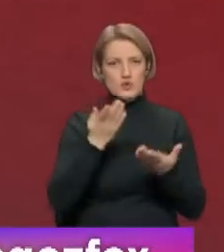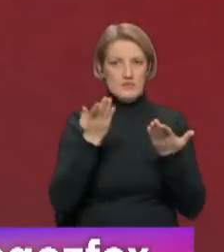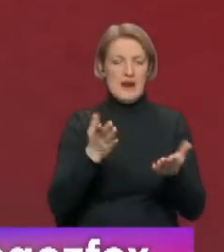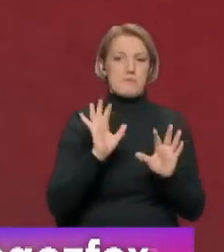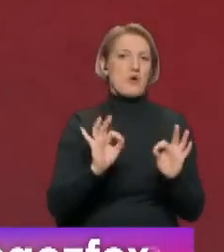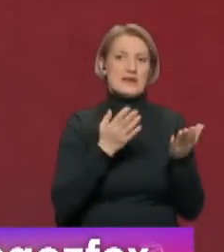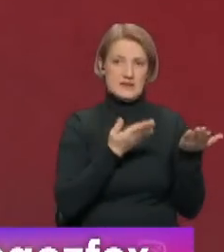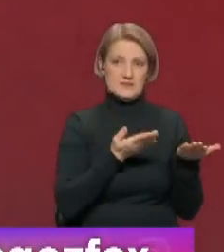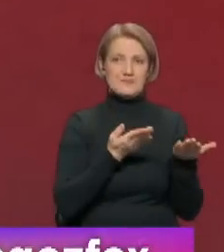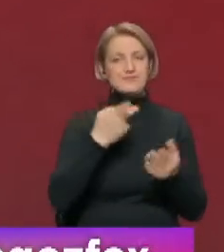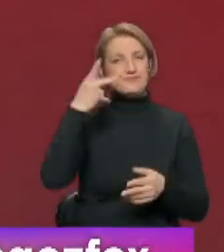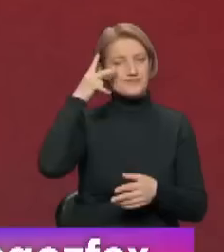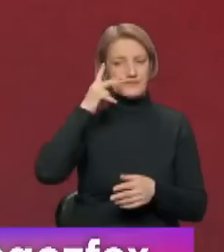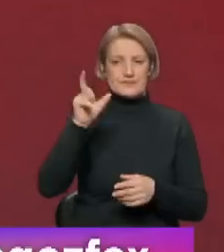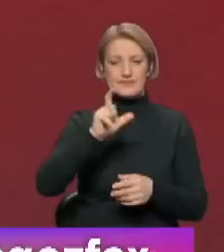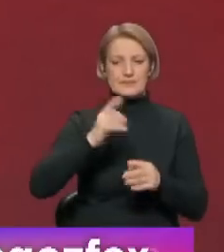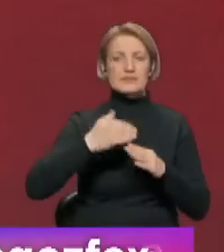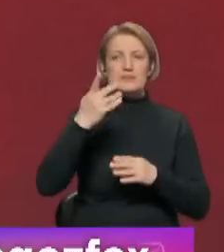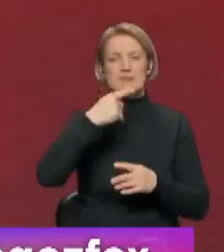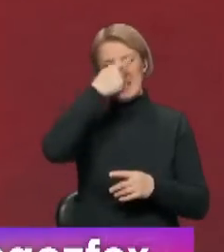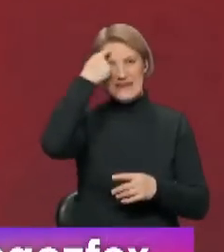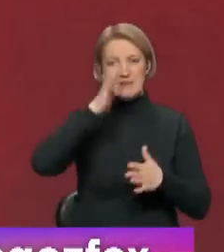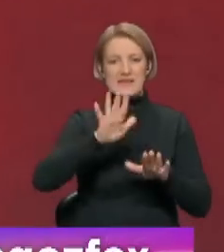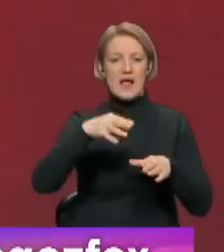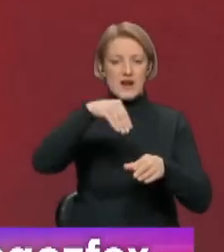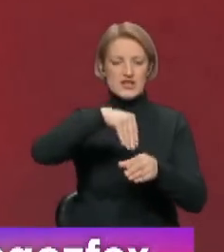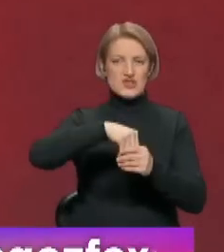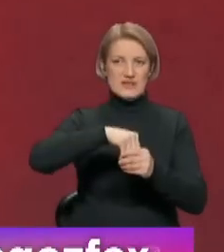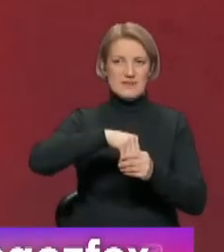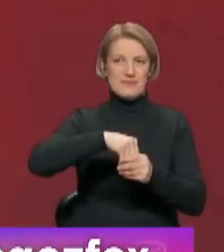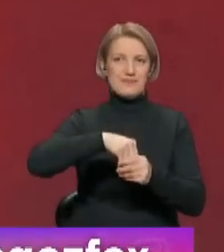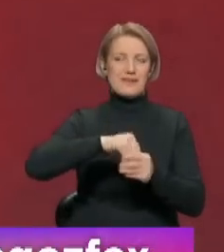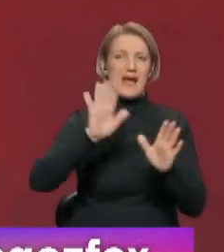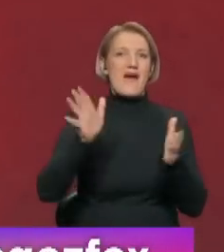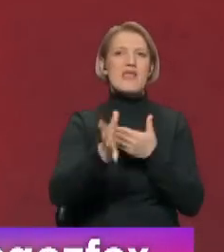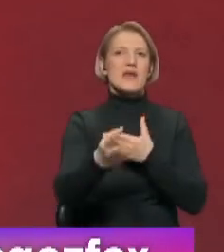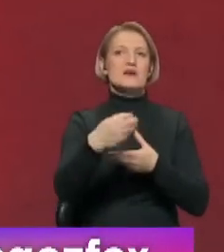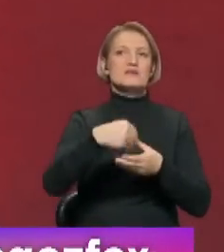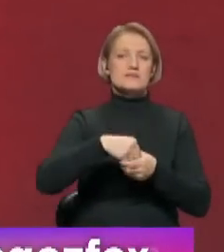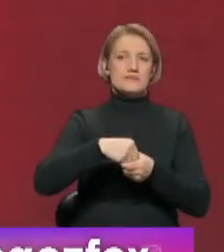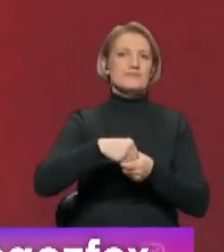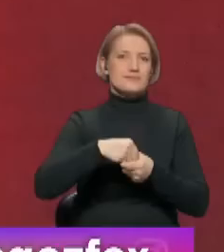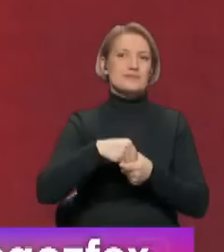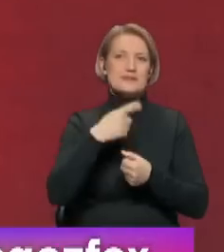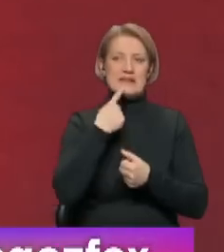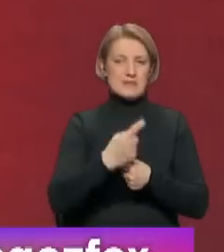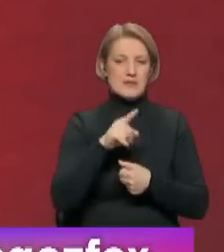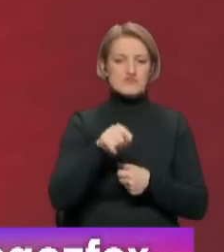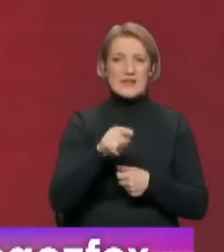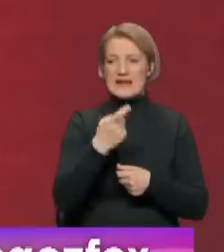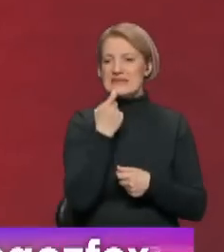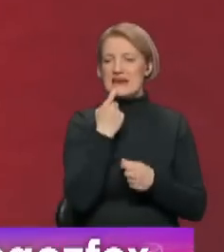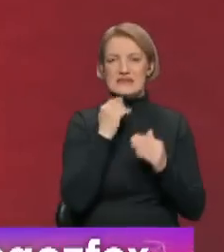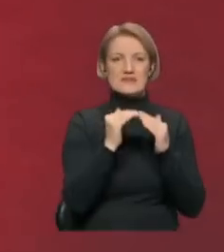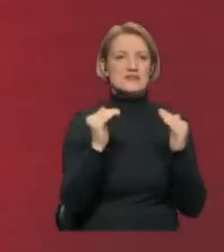bu şekildeydi Aralık ayını açtığı imkanlar dahilinde en kapsayıcısı denilmesi burada bir